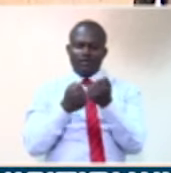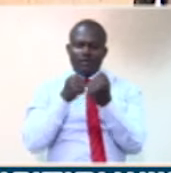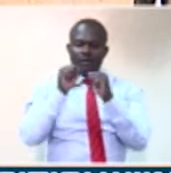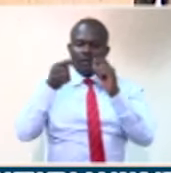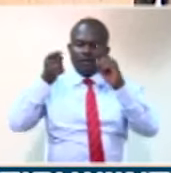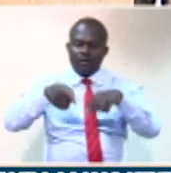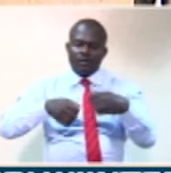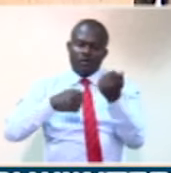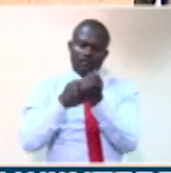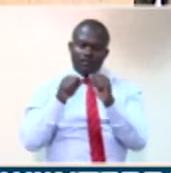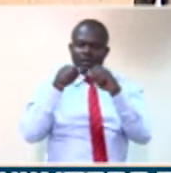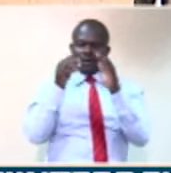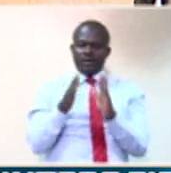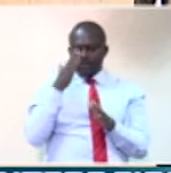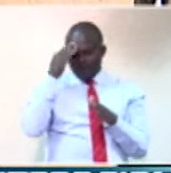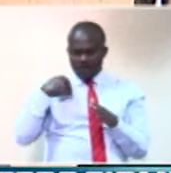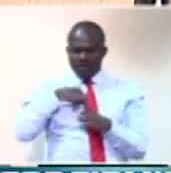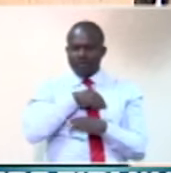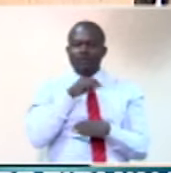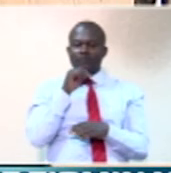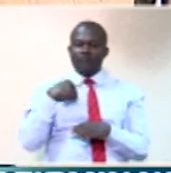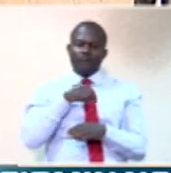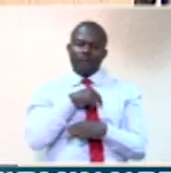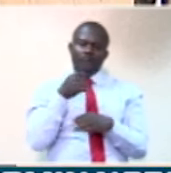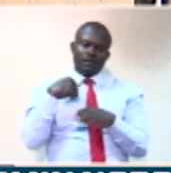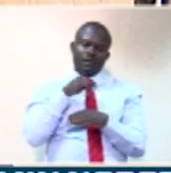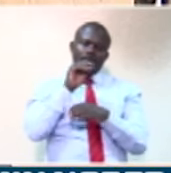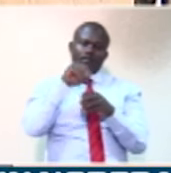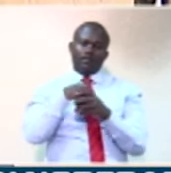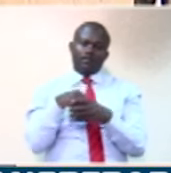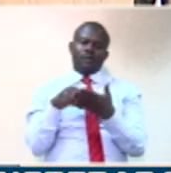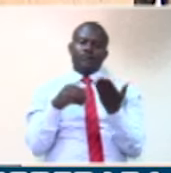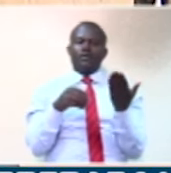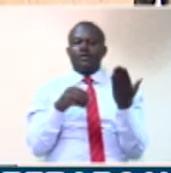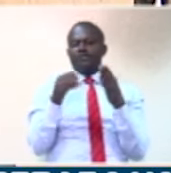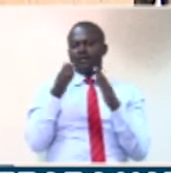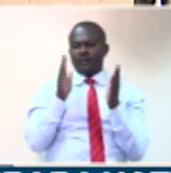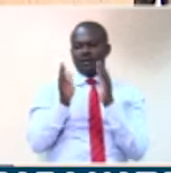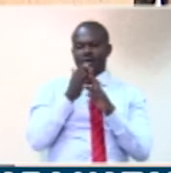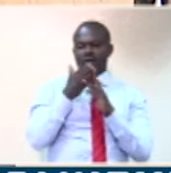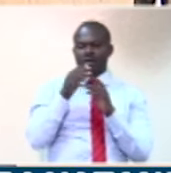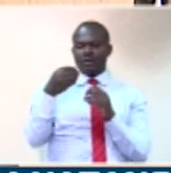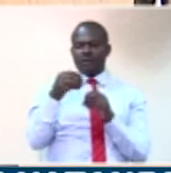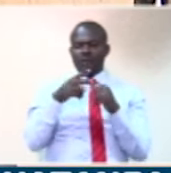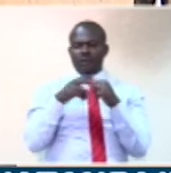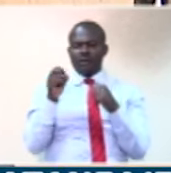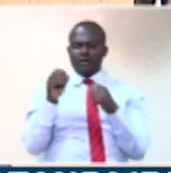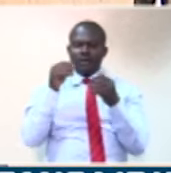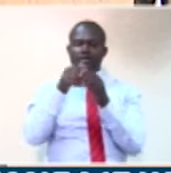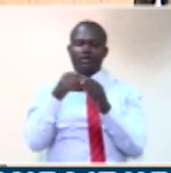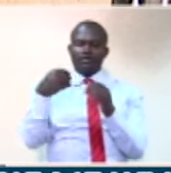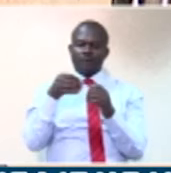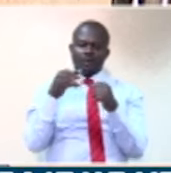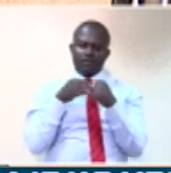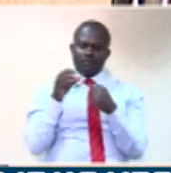kuza bagatera inkunga abamotari kuko sitwe batera inkunga. Ibyacu rero dushyiramo biba biri hagati y'amadolari 700 n'amadolari